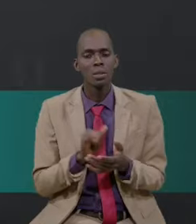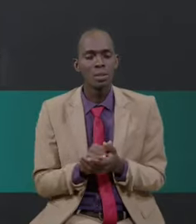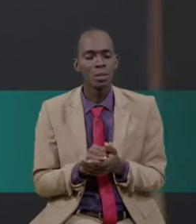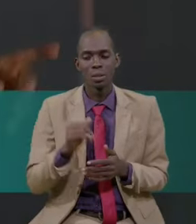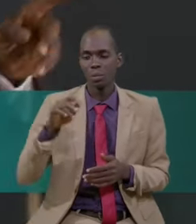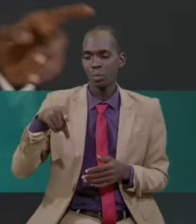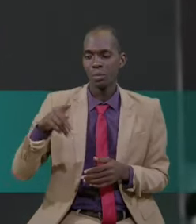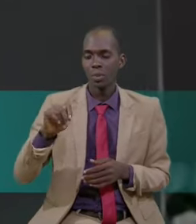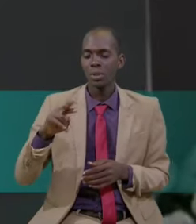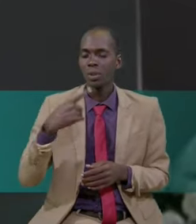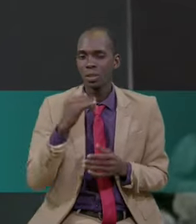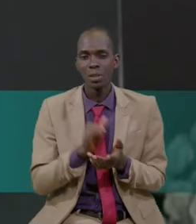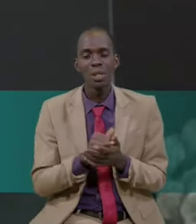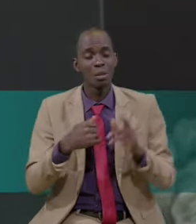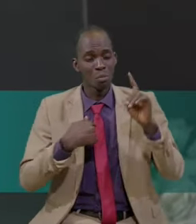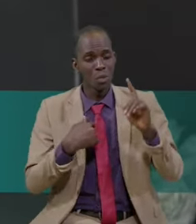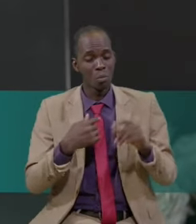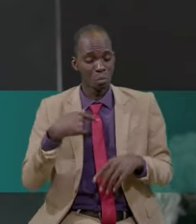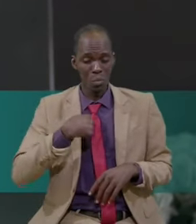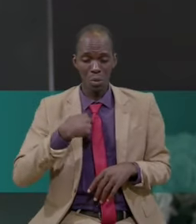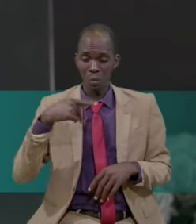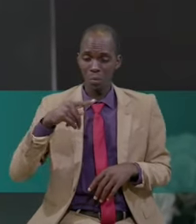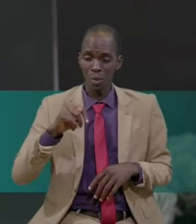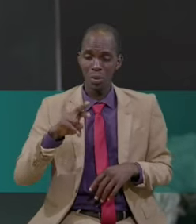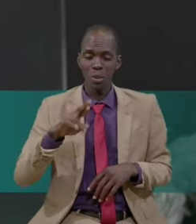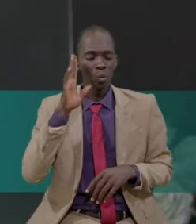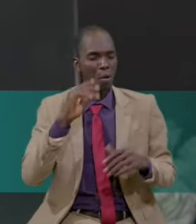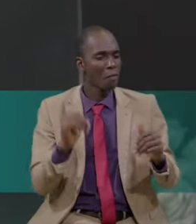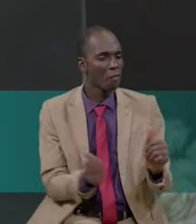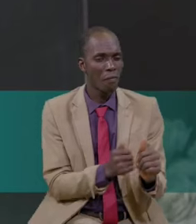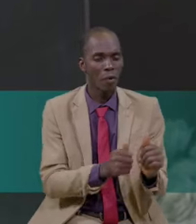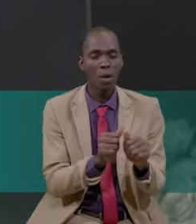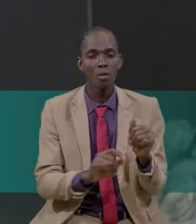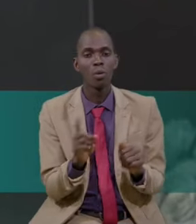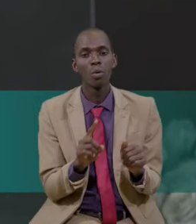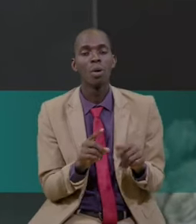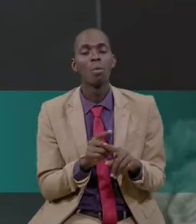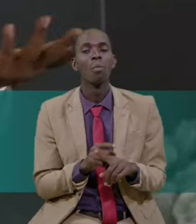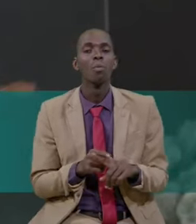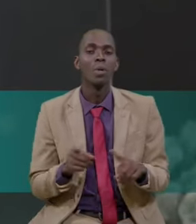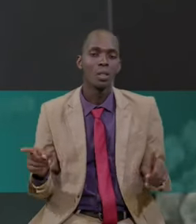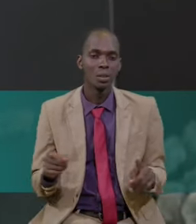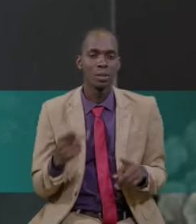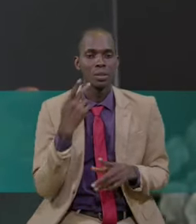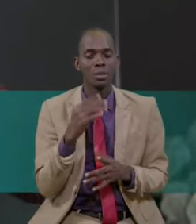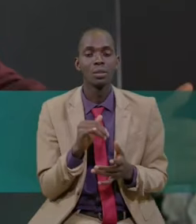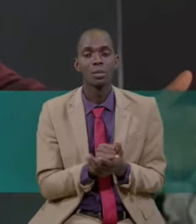Jésus, ah, quand tu seras converti, fortifie tes frères.